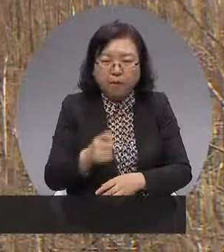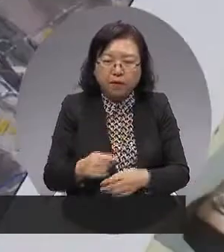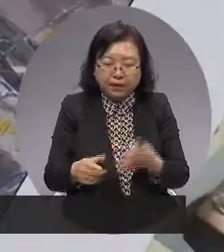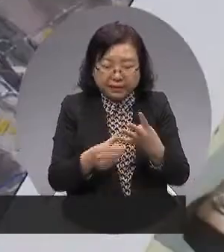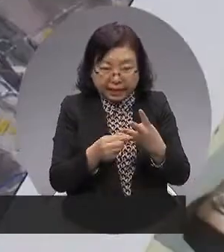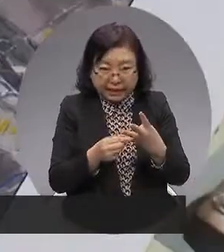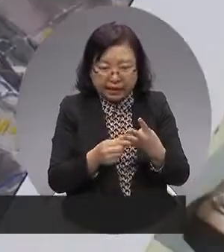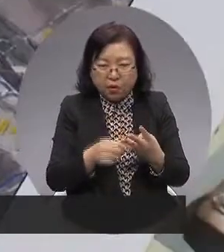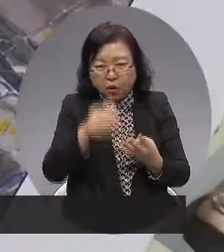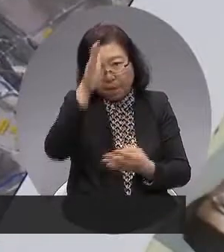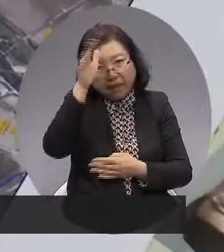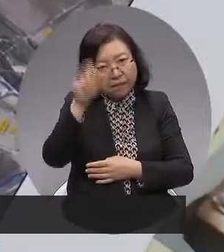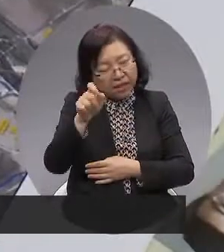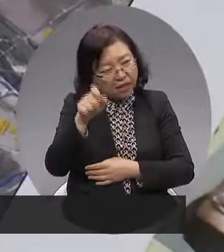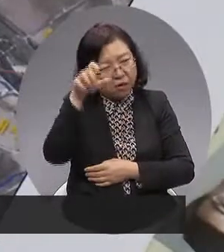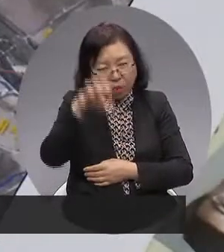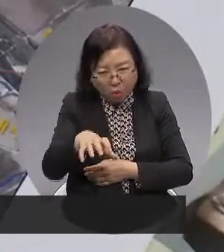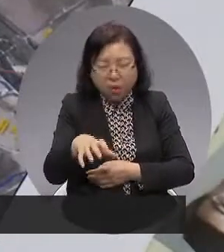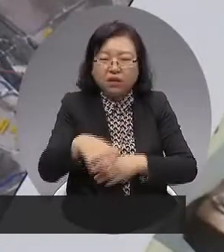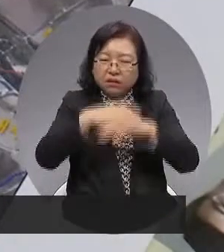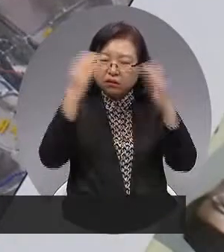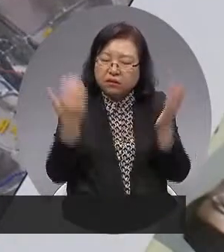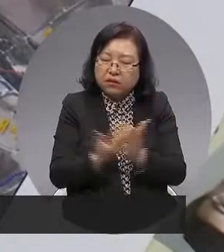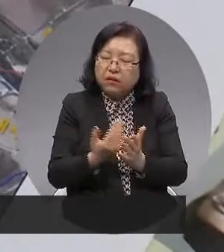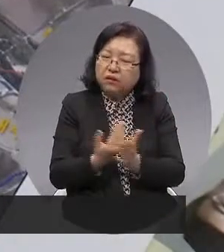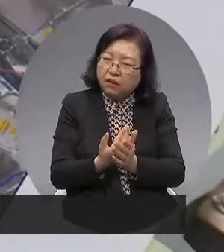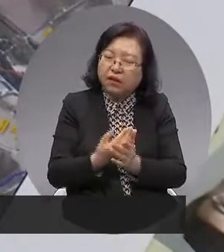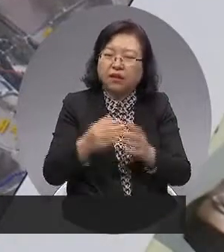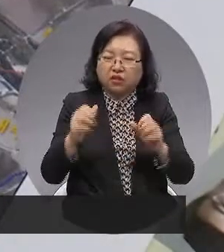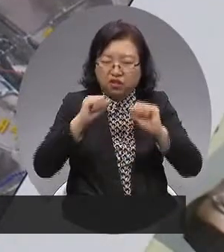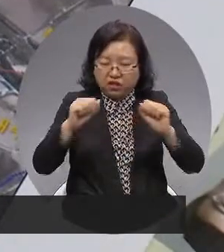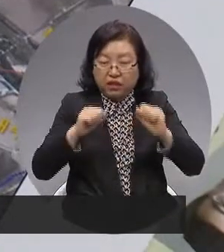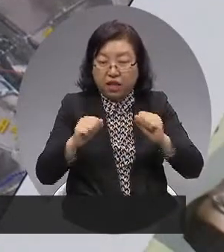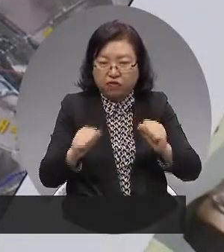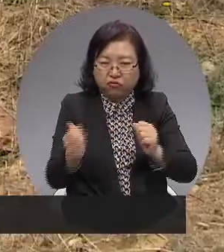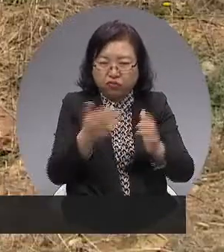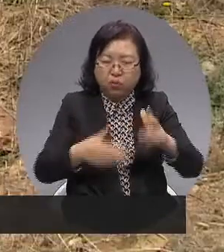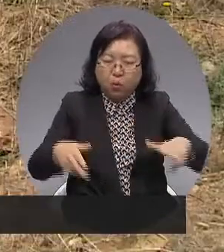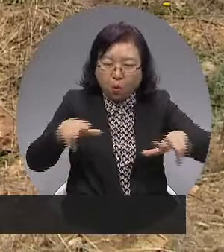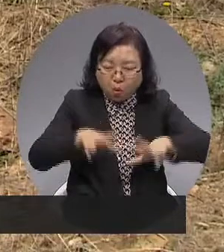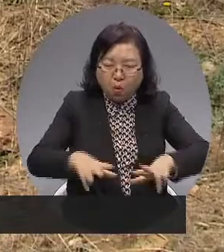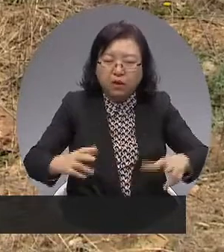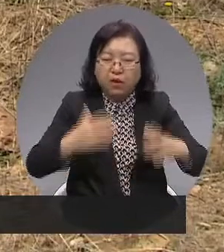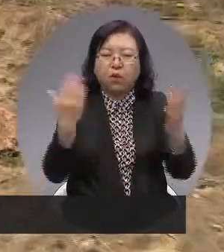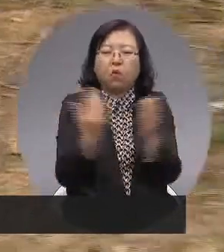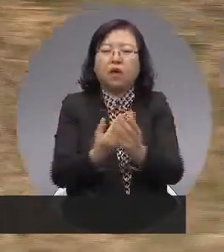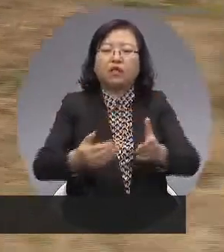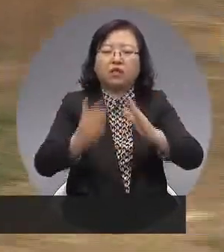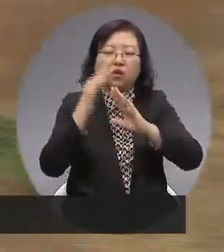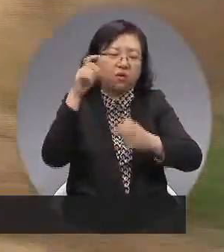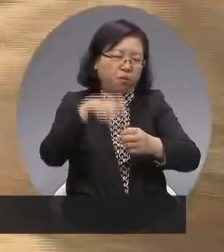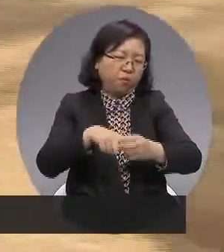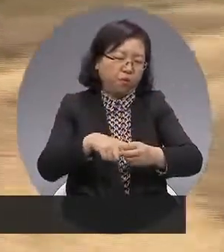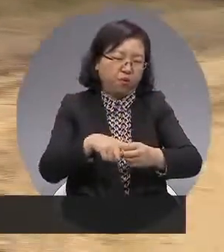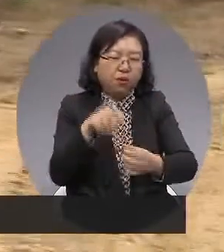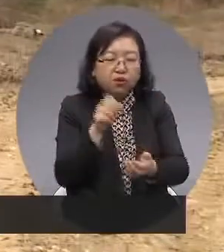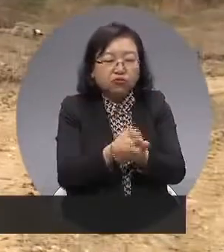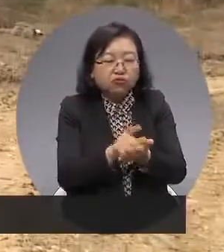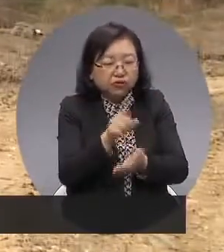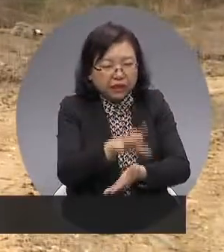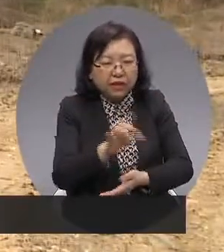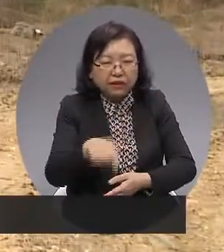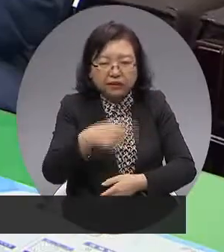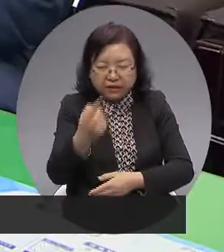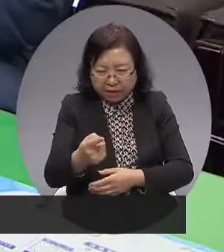체육관까지 전체 650억 원, 18만 제곱미터의 체육공원을 완성하는 게 목표입니다. 축구장에 이어 또 조명 없이